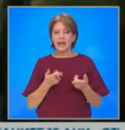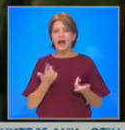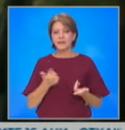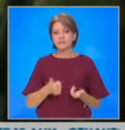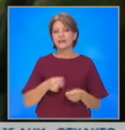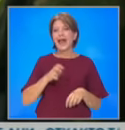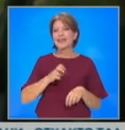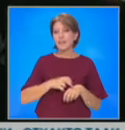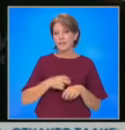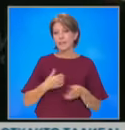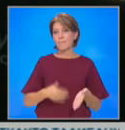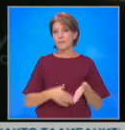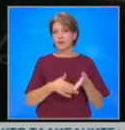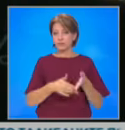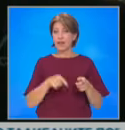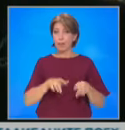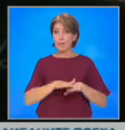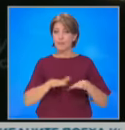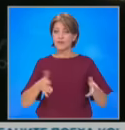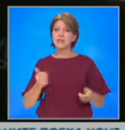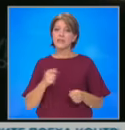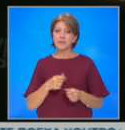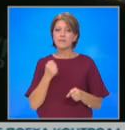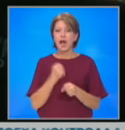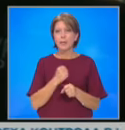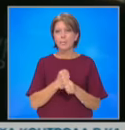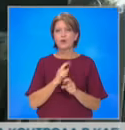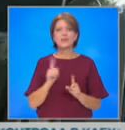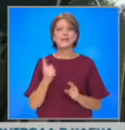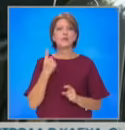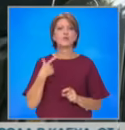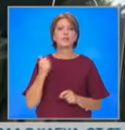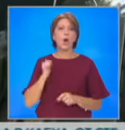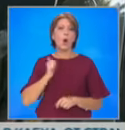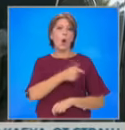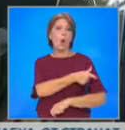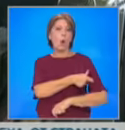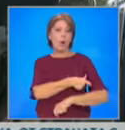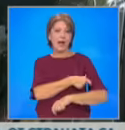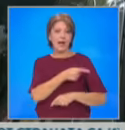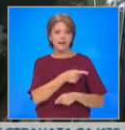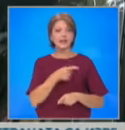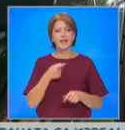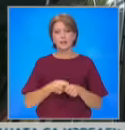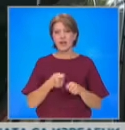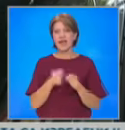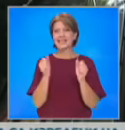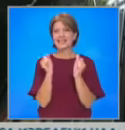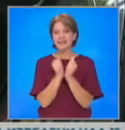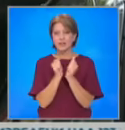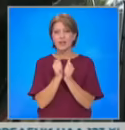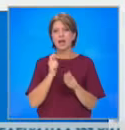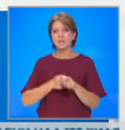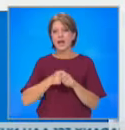подкрепят тезата бюрото да се занимава само с охрана на свидетели и магистрати, като отпаднат правомощията да извършва задържания и да осигурява